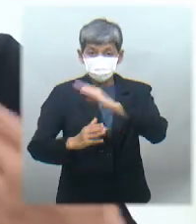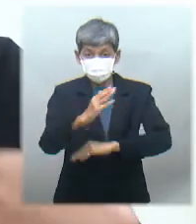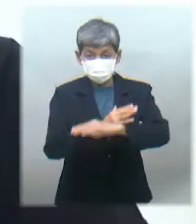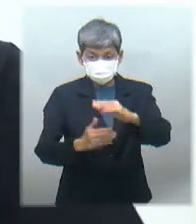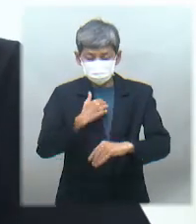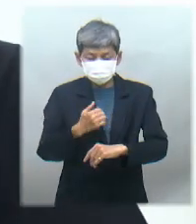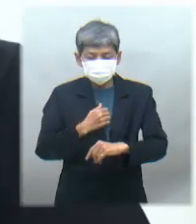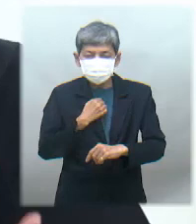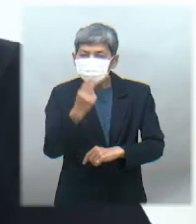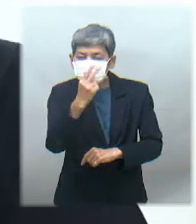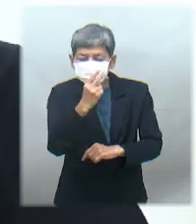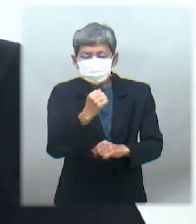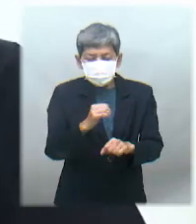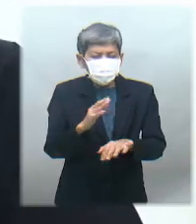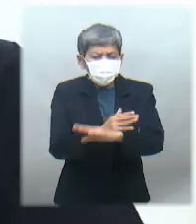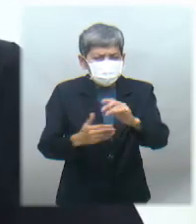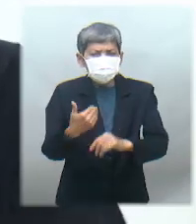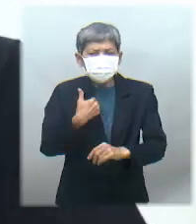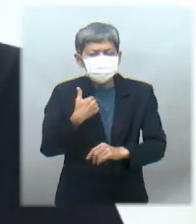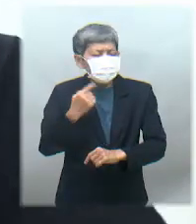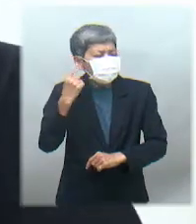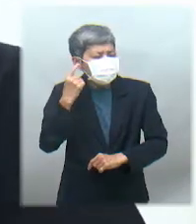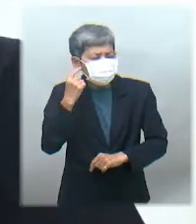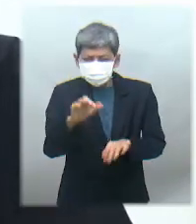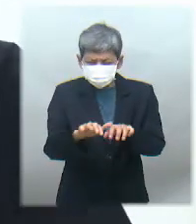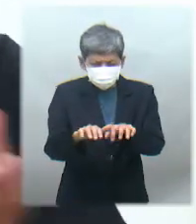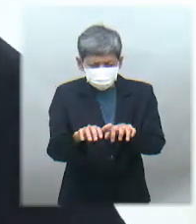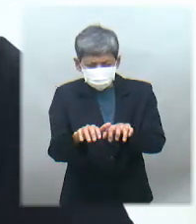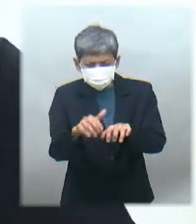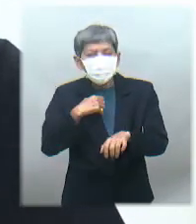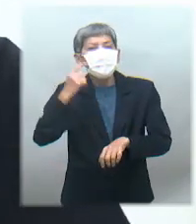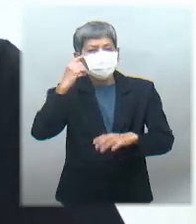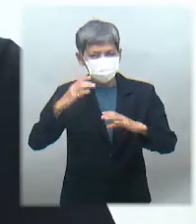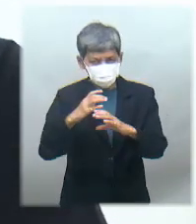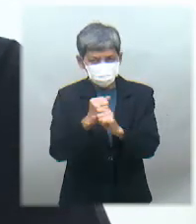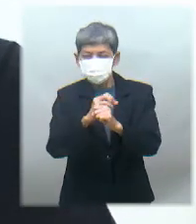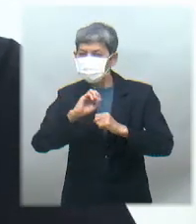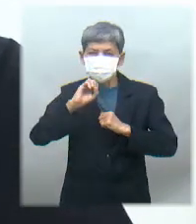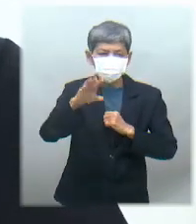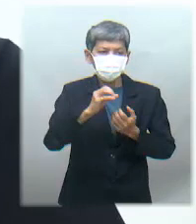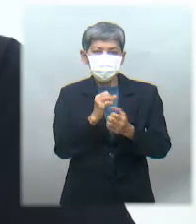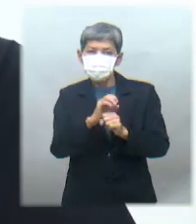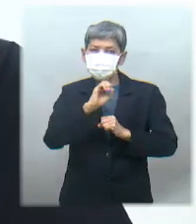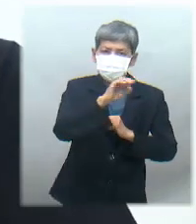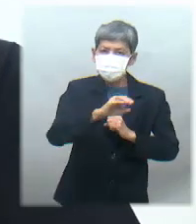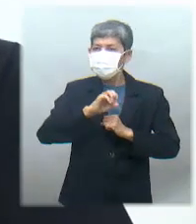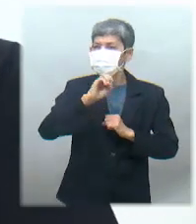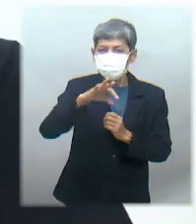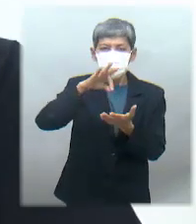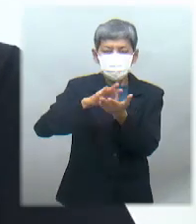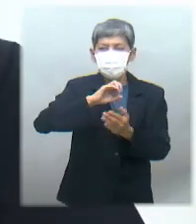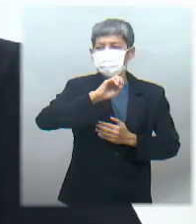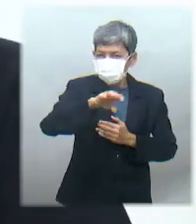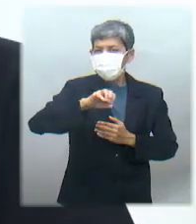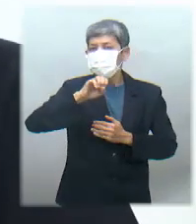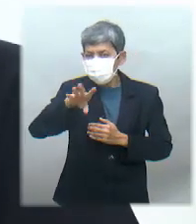วมารบฝายเสีงนั้ไปที่เหกมฝายเสีงและมีการถอดเสงและแลมาดูสรุปเพื่อส่ง จะเก็บข้ามูปักหมดต่างๆแล้วก